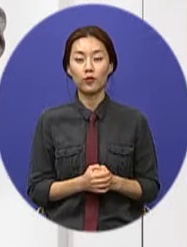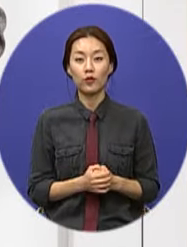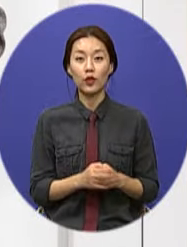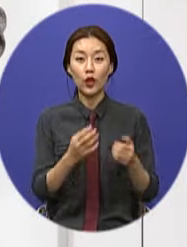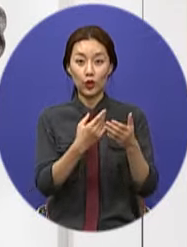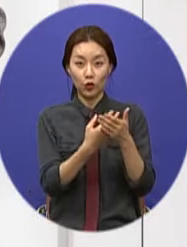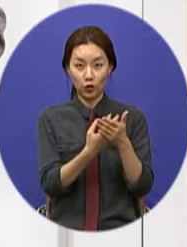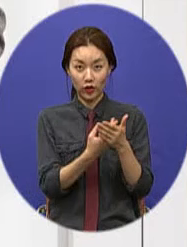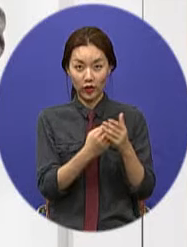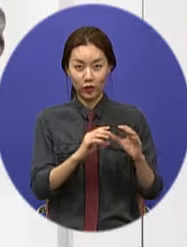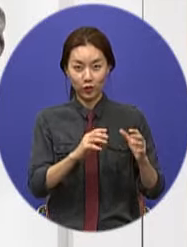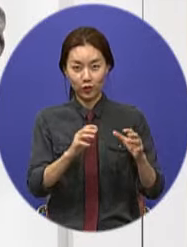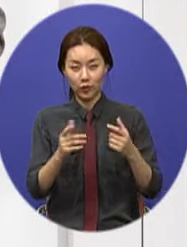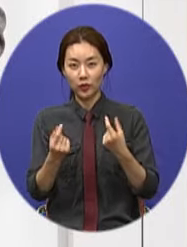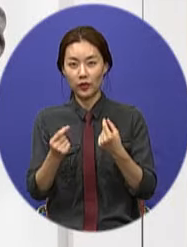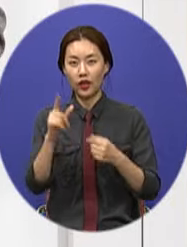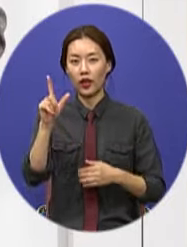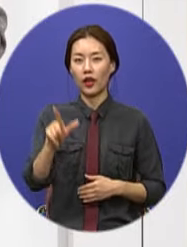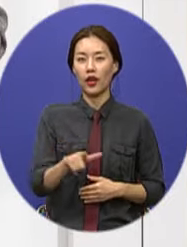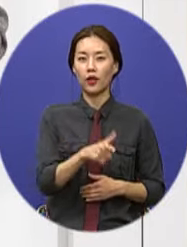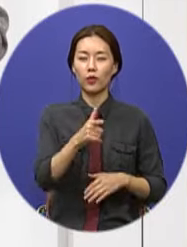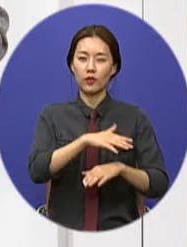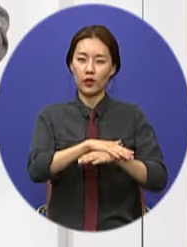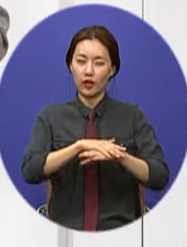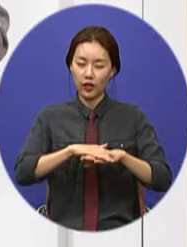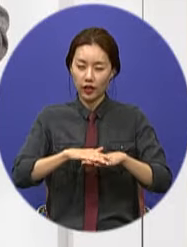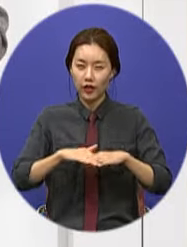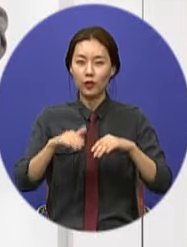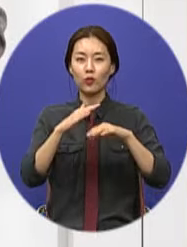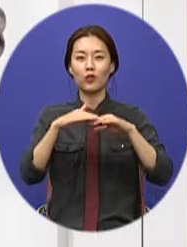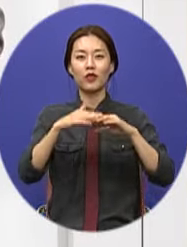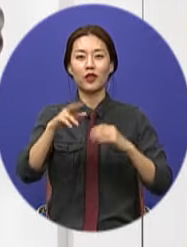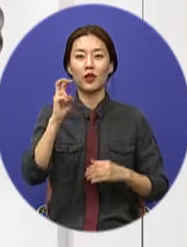구슬 굴러가듯 하루가 잘 풀릴 겁니다.